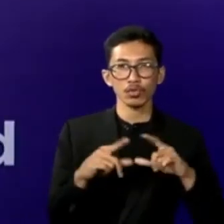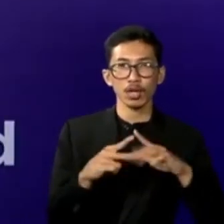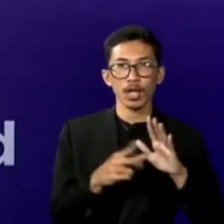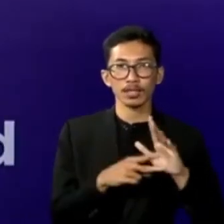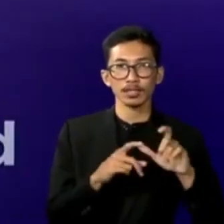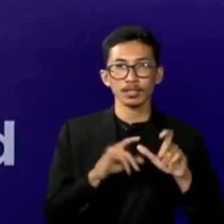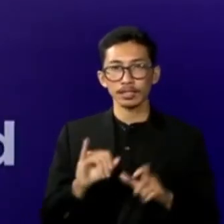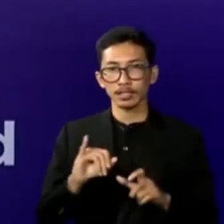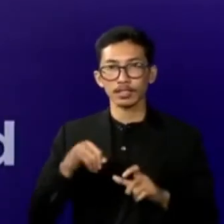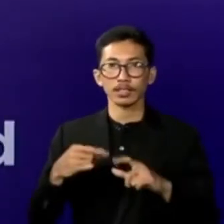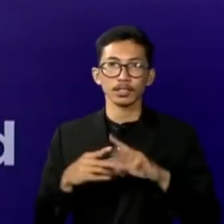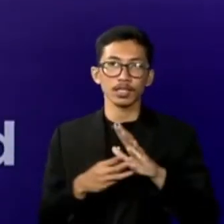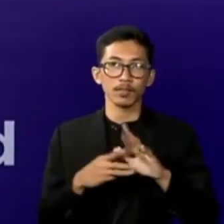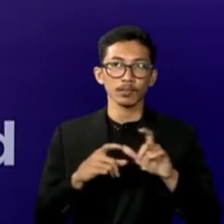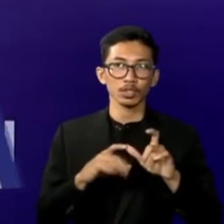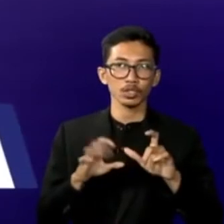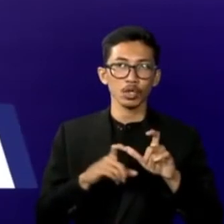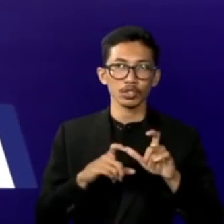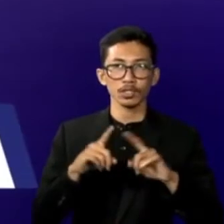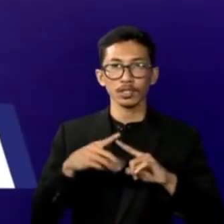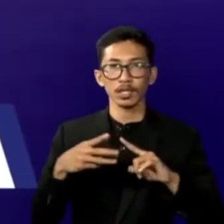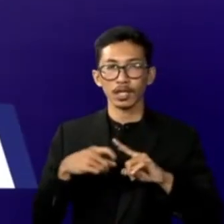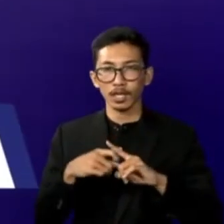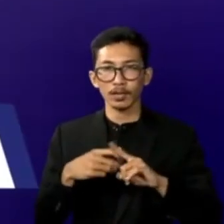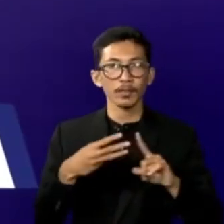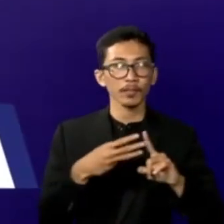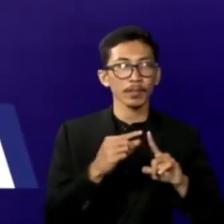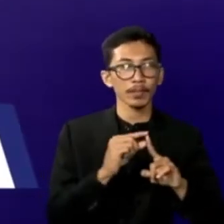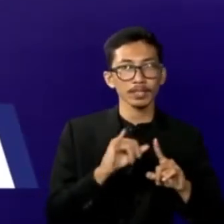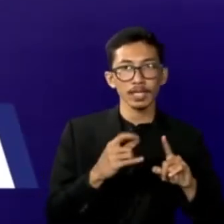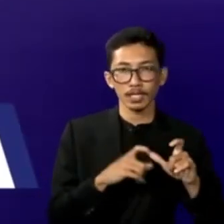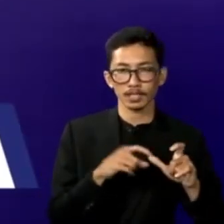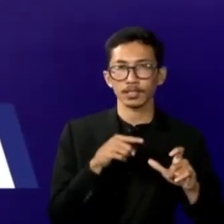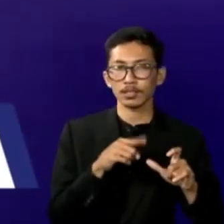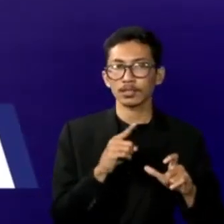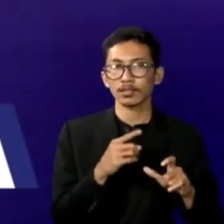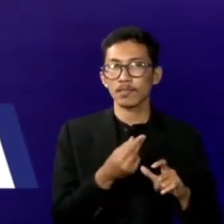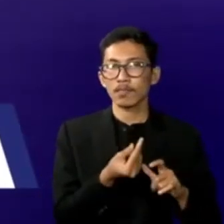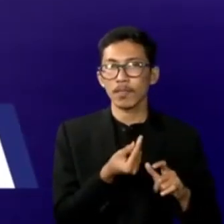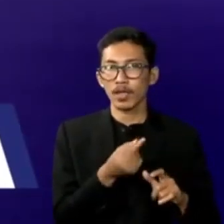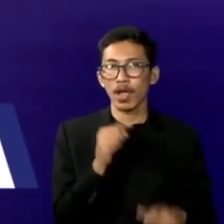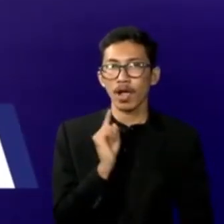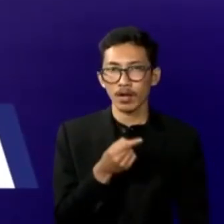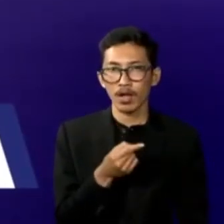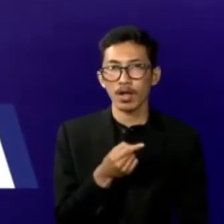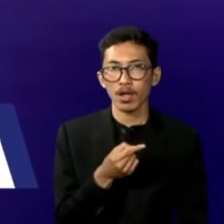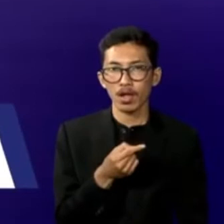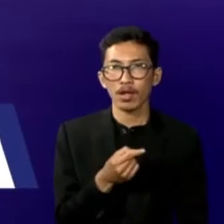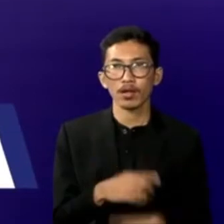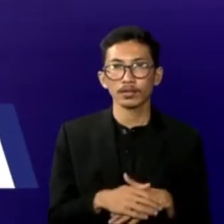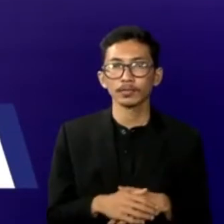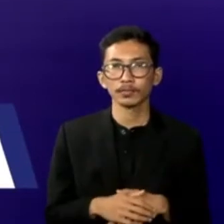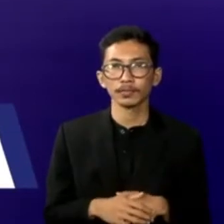Tenaga Kerja dimana pada BPJS Tenaga Kerja itu ada biaya apabila dia tidak masuk maka